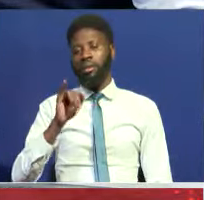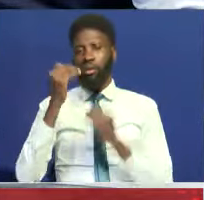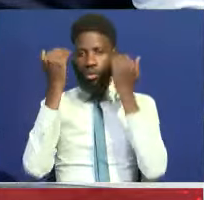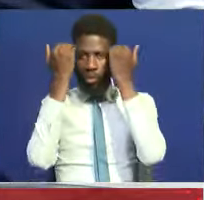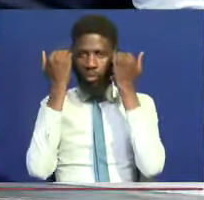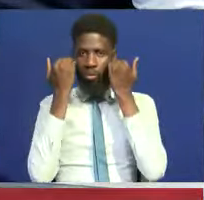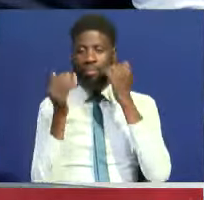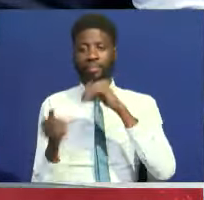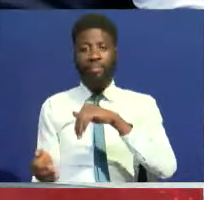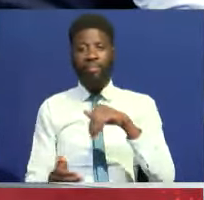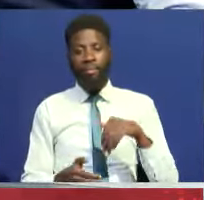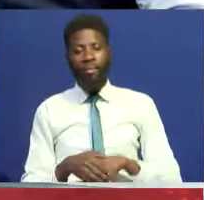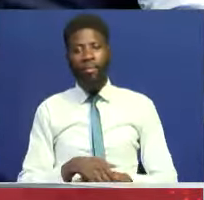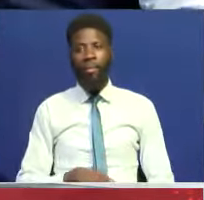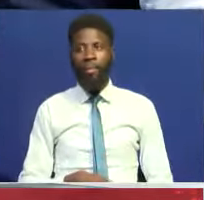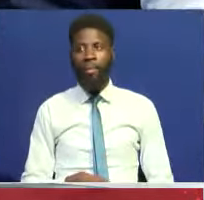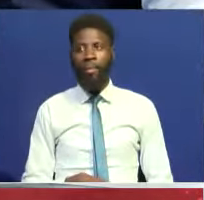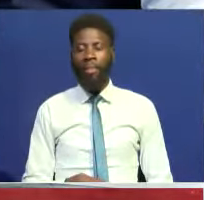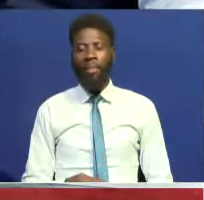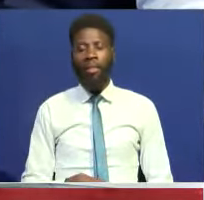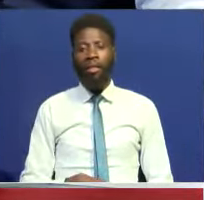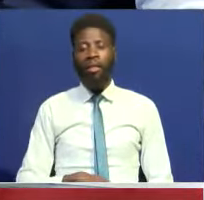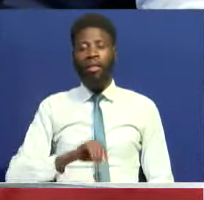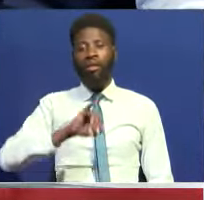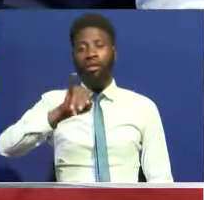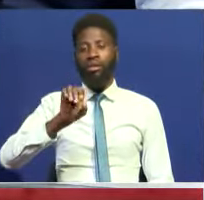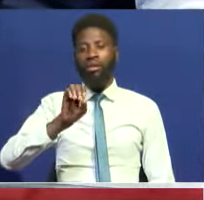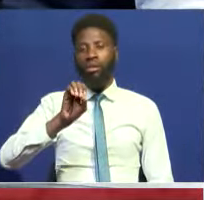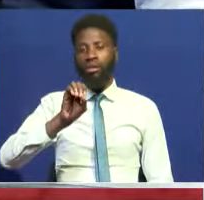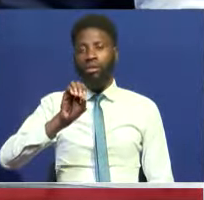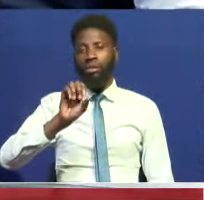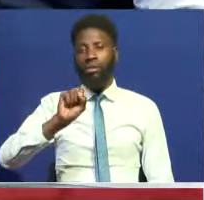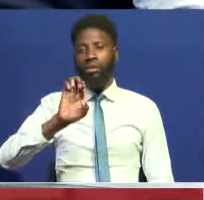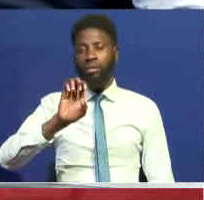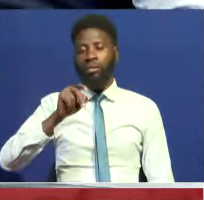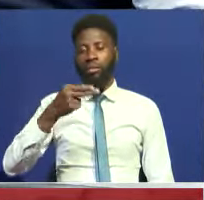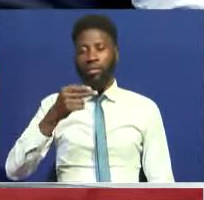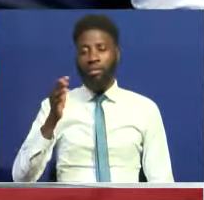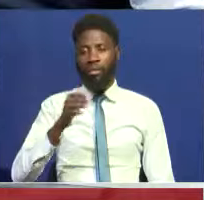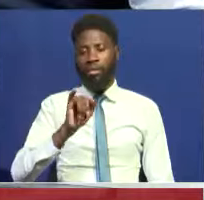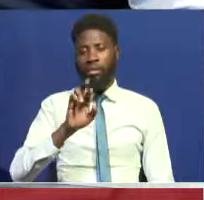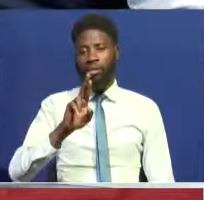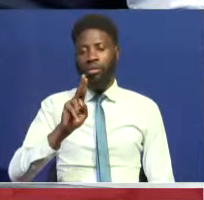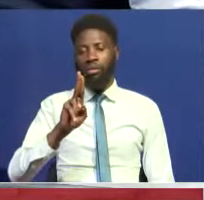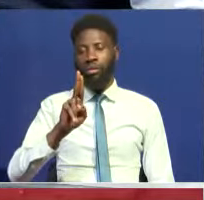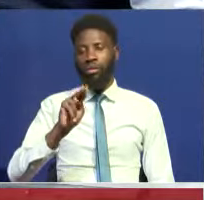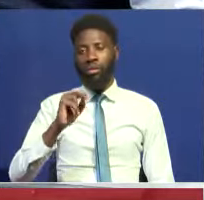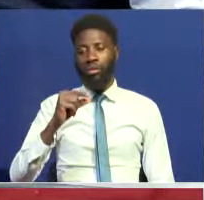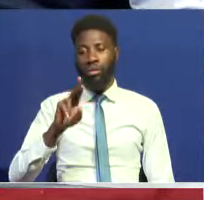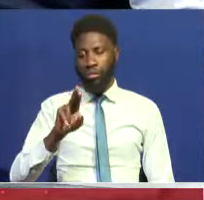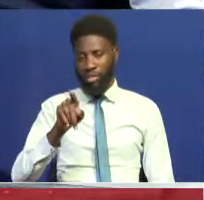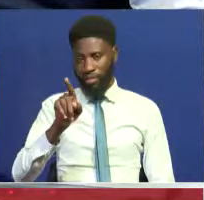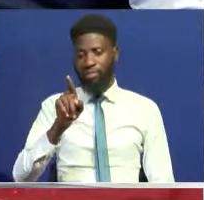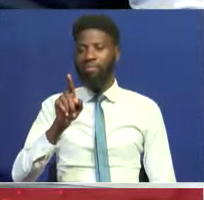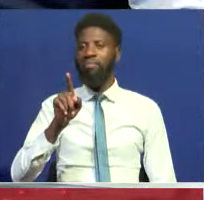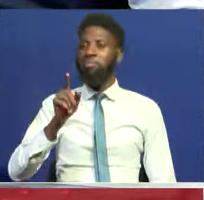Na Mahakama Kuu imempata na hatia Joseph Irungu kwa jina maarufu Jowie kwa mauaji ya Monica Kimani